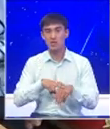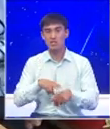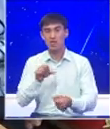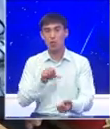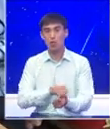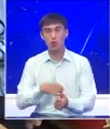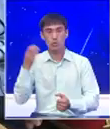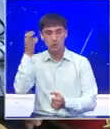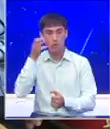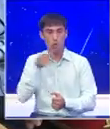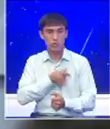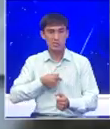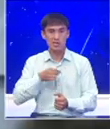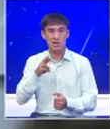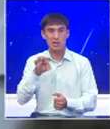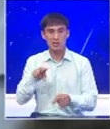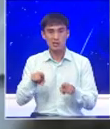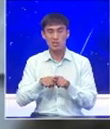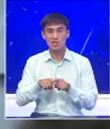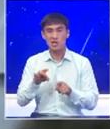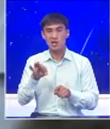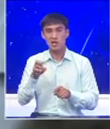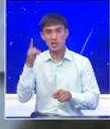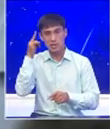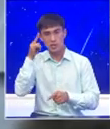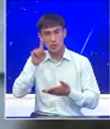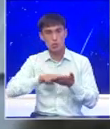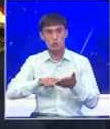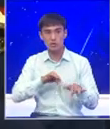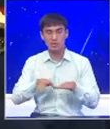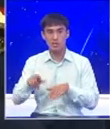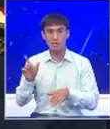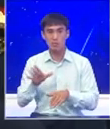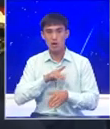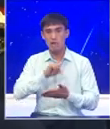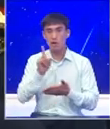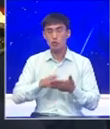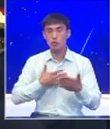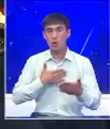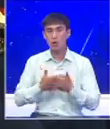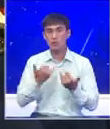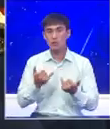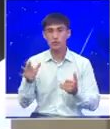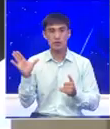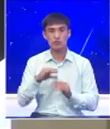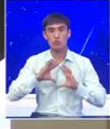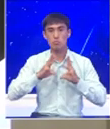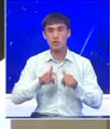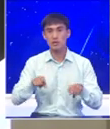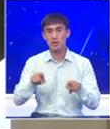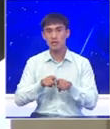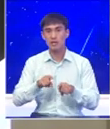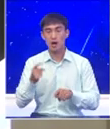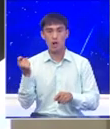врачи-наркологи, психологи и психиатры, а также религиозные деятели. На встрече были подняты вопросы, актуальные сегодня для всего мира, такие